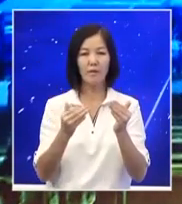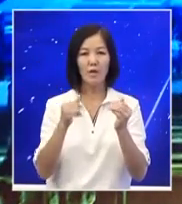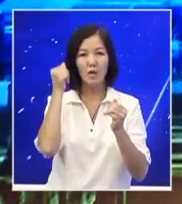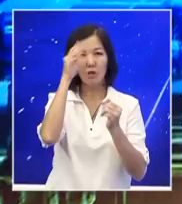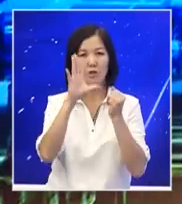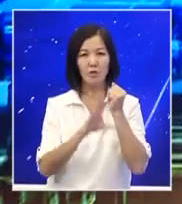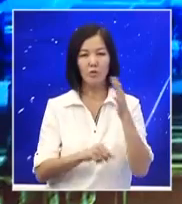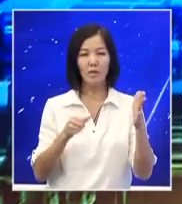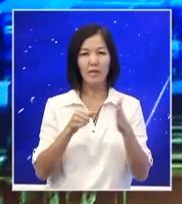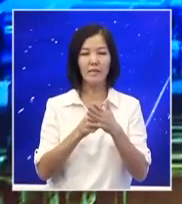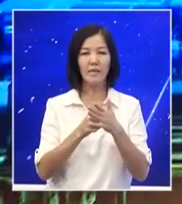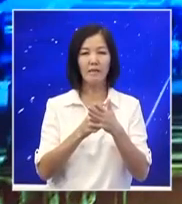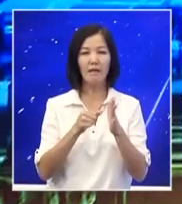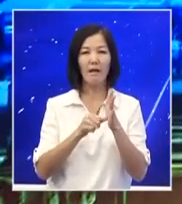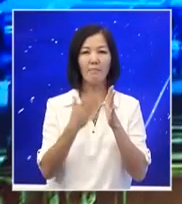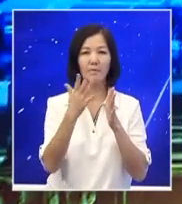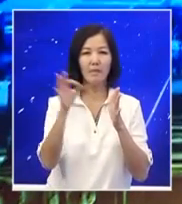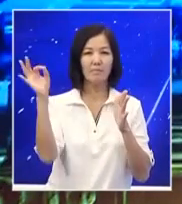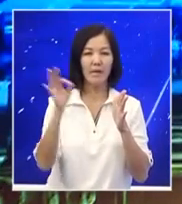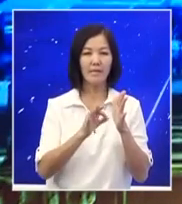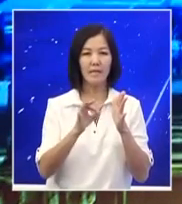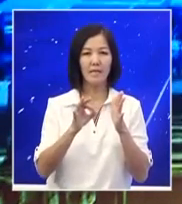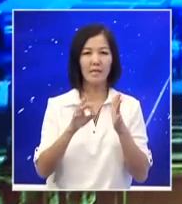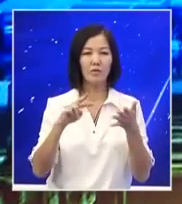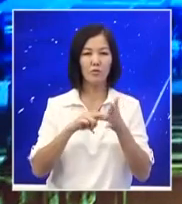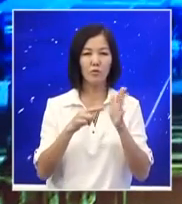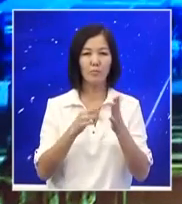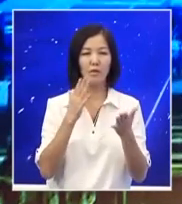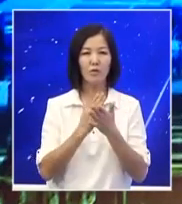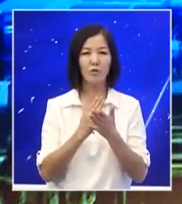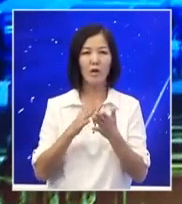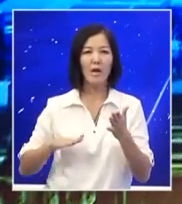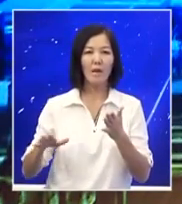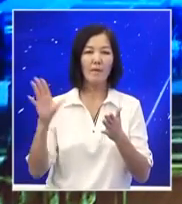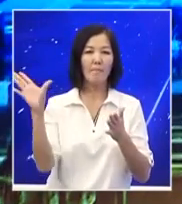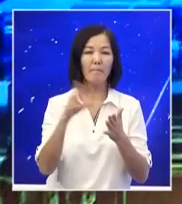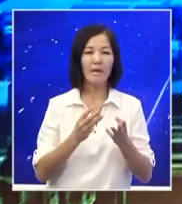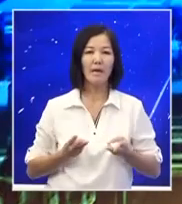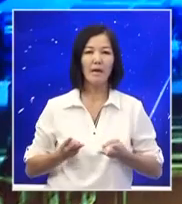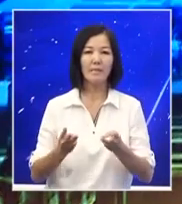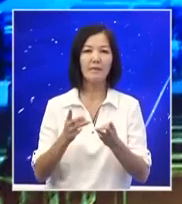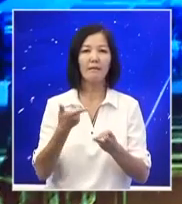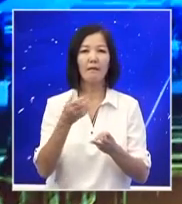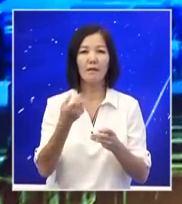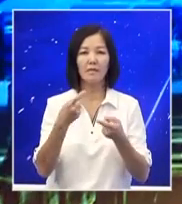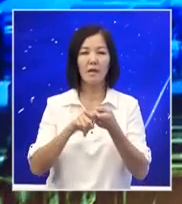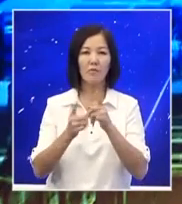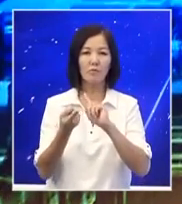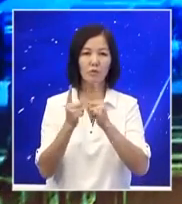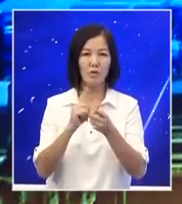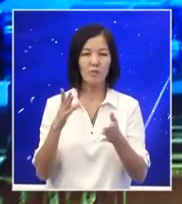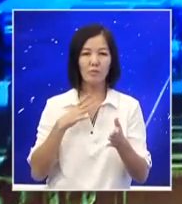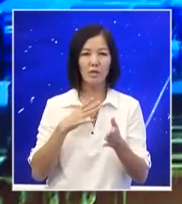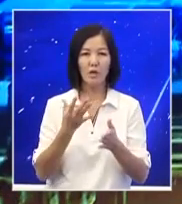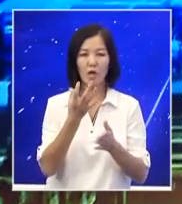соңына 65%-ға жеткізу жоспарда. Аймақ жетістігі бүгінде барлық жылыту қазандықтары көгілдір отынға көшіріліп жатыр. Бұл